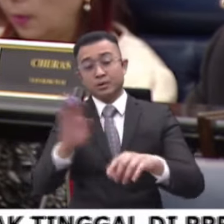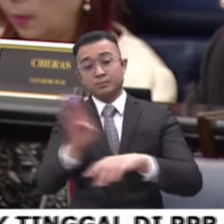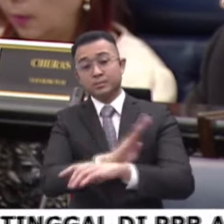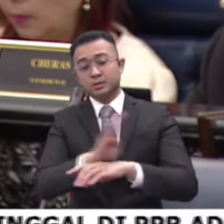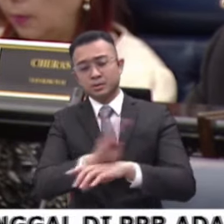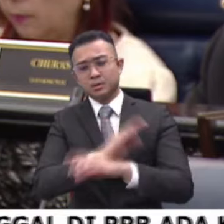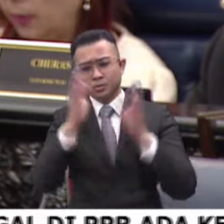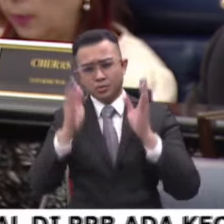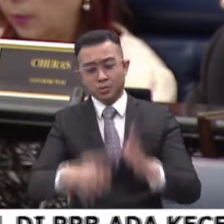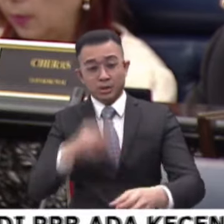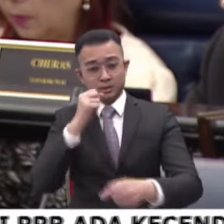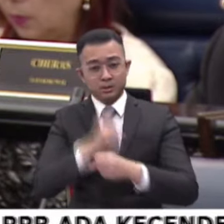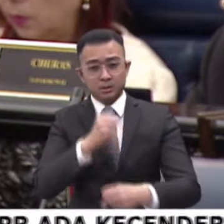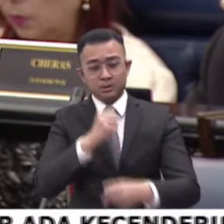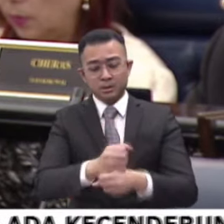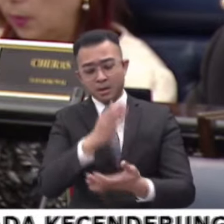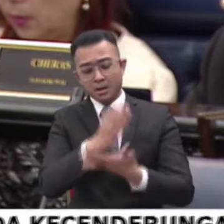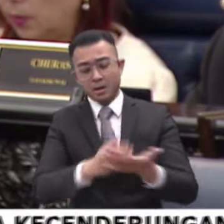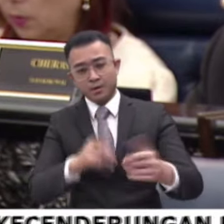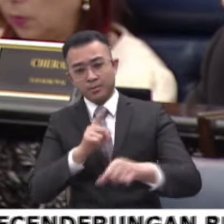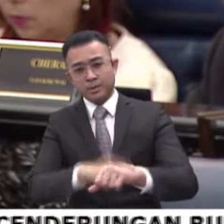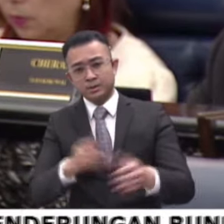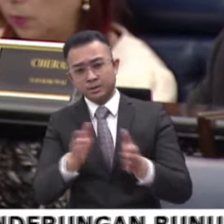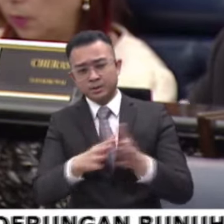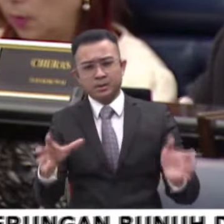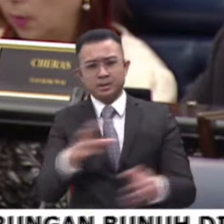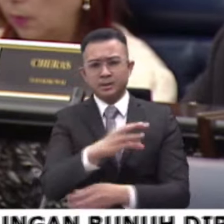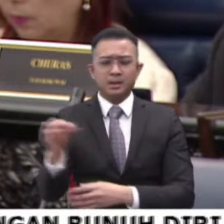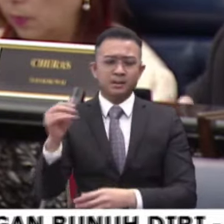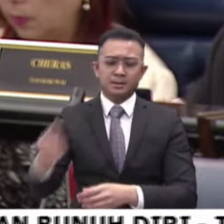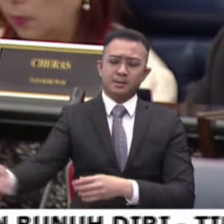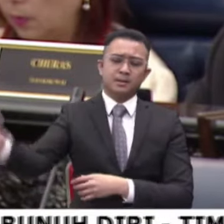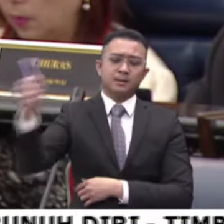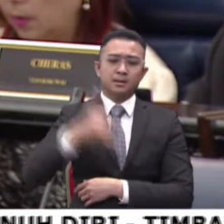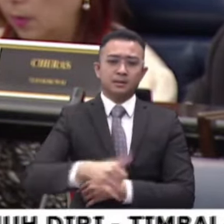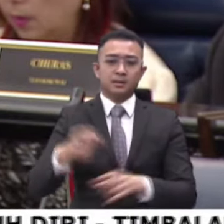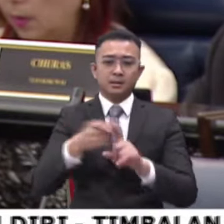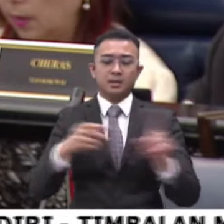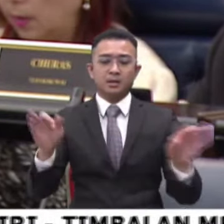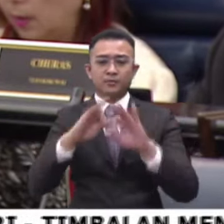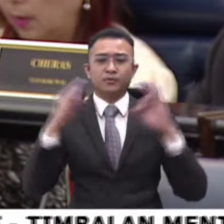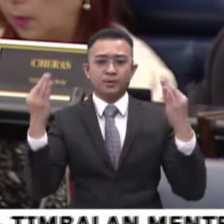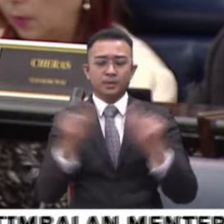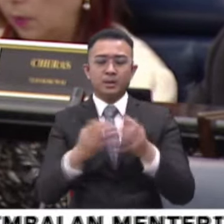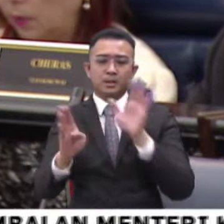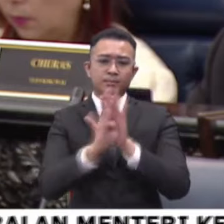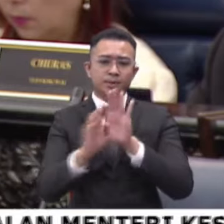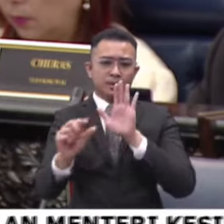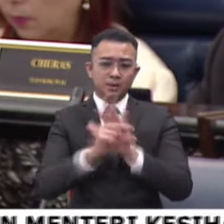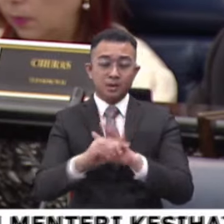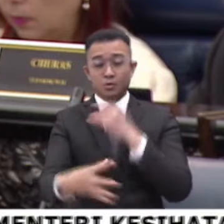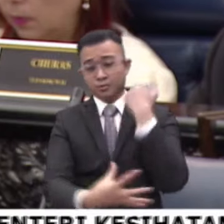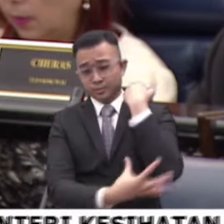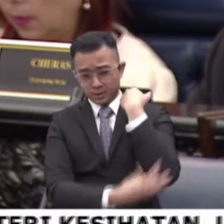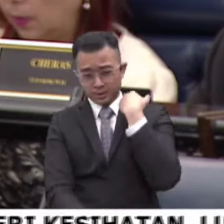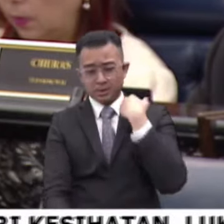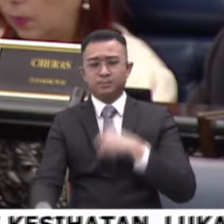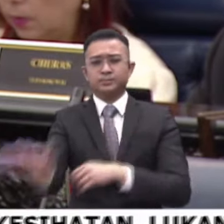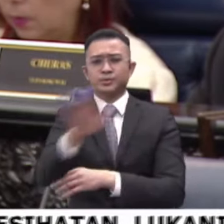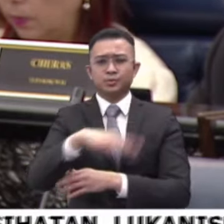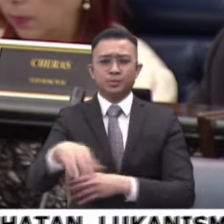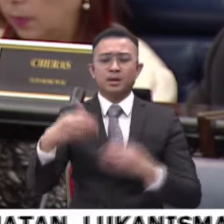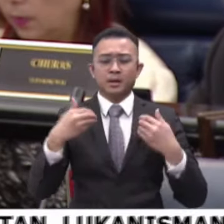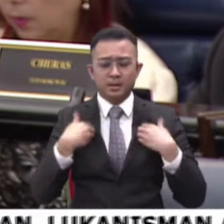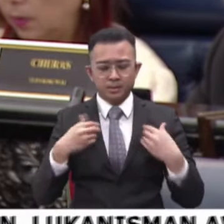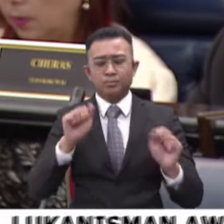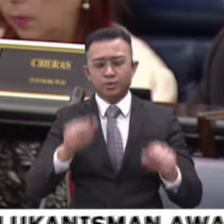usahawan bekerja separuh masa dan khususnya jikalau mereka datang daripada keluarga yang berlatar belakangkan keluarga miskin, mereka